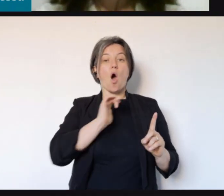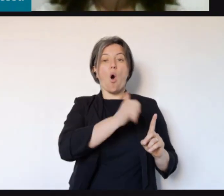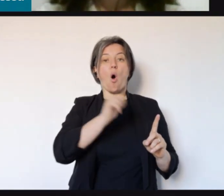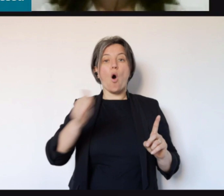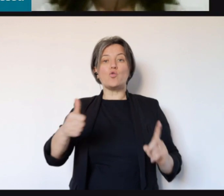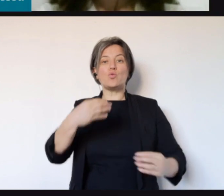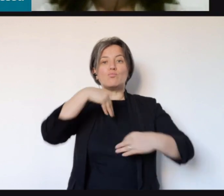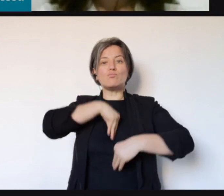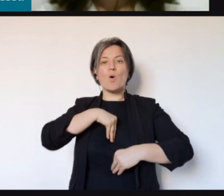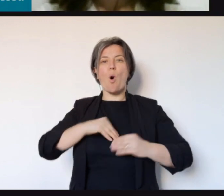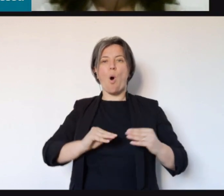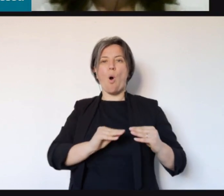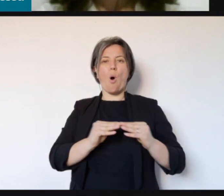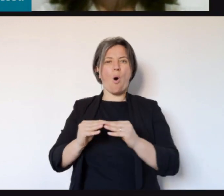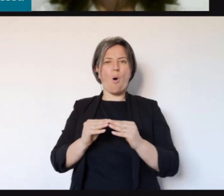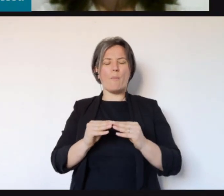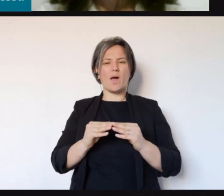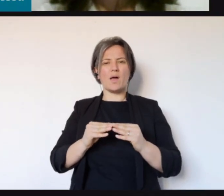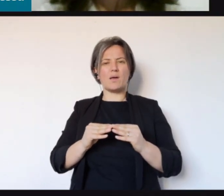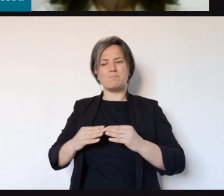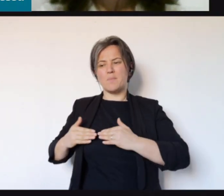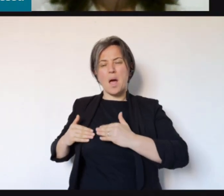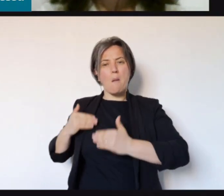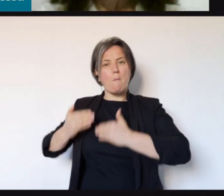dal nostro percorso.